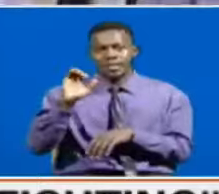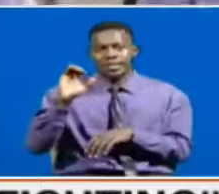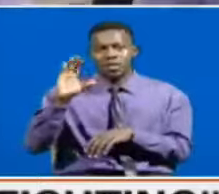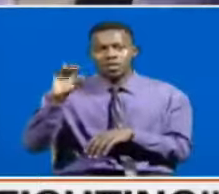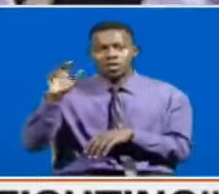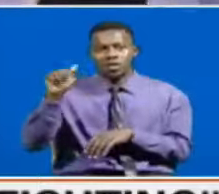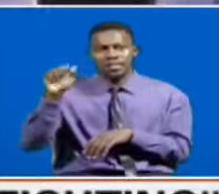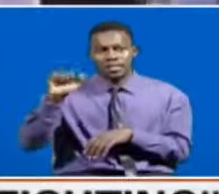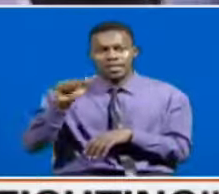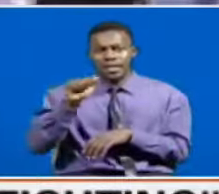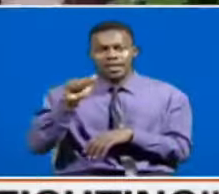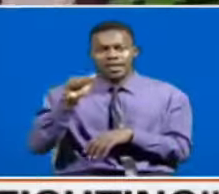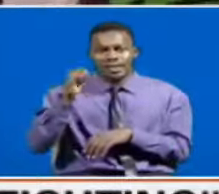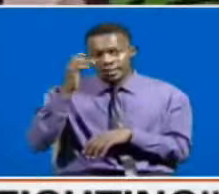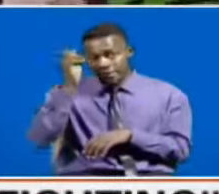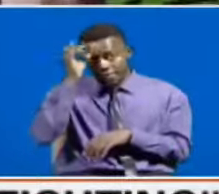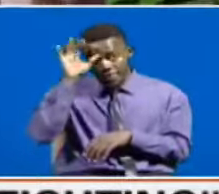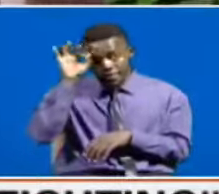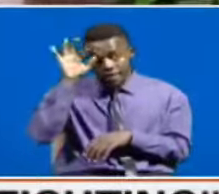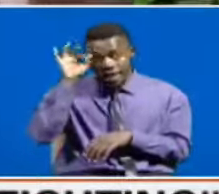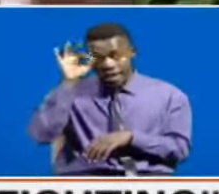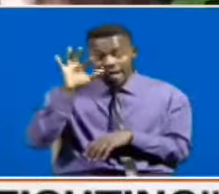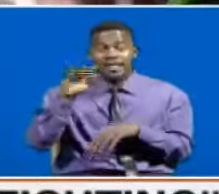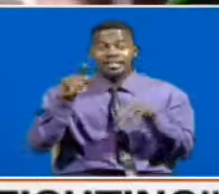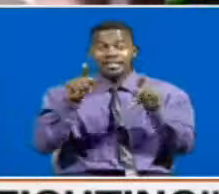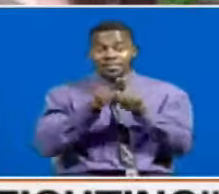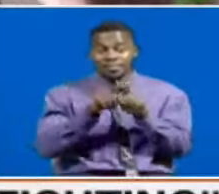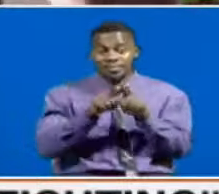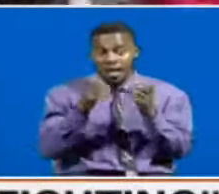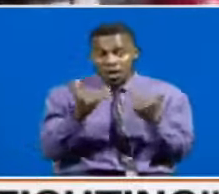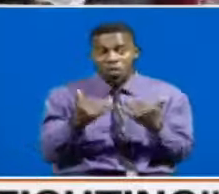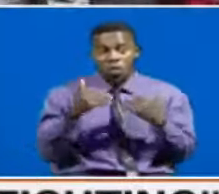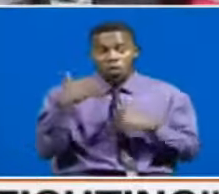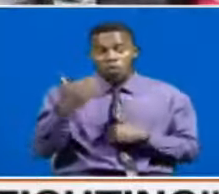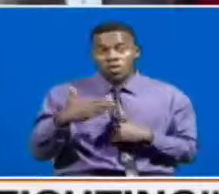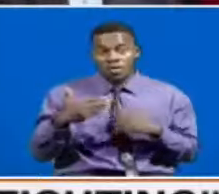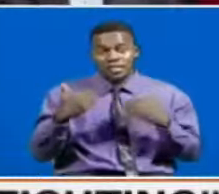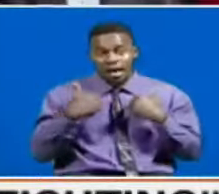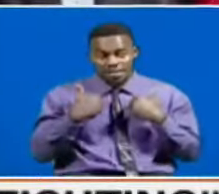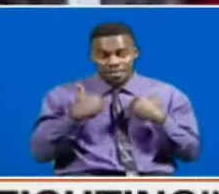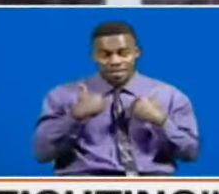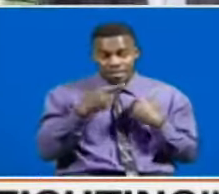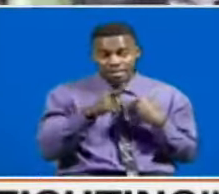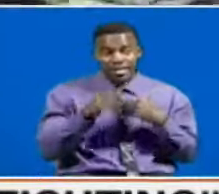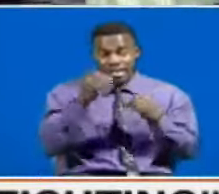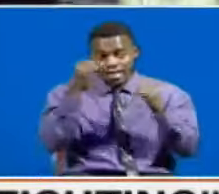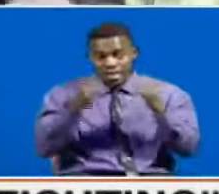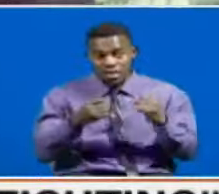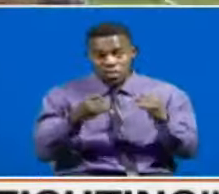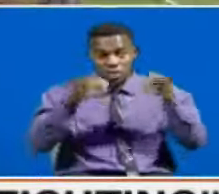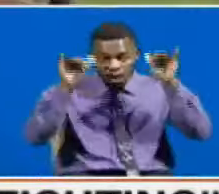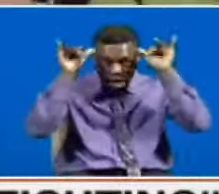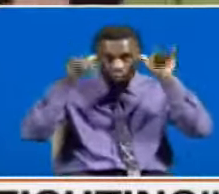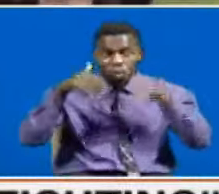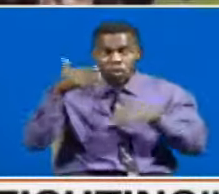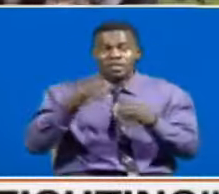Inasio aliyetenda maovu na kuuliwa alimrithi na amekuwa kiongoza jedwali la mashindano ya mapigano eneo hili.